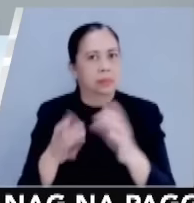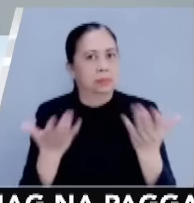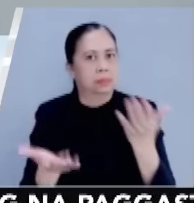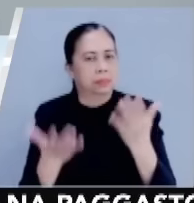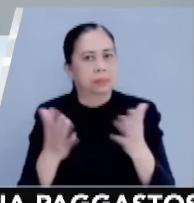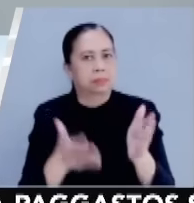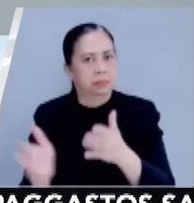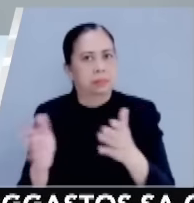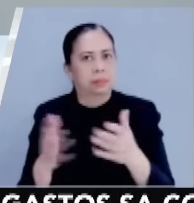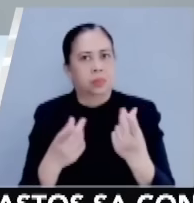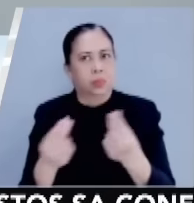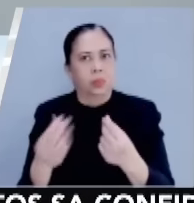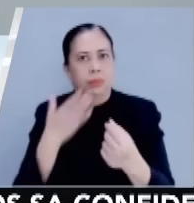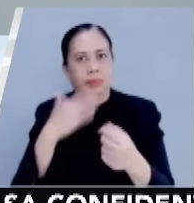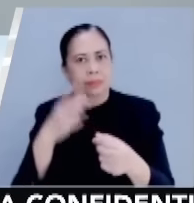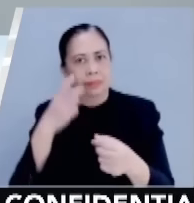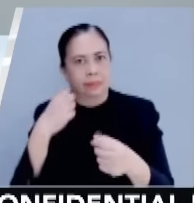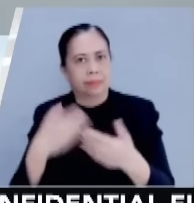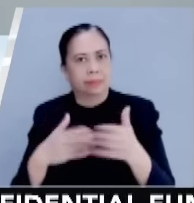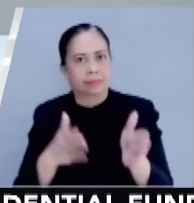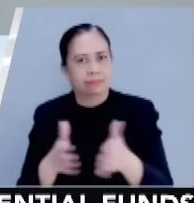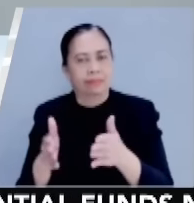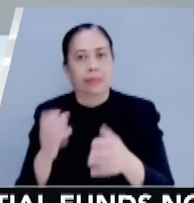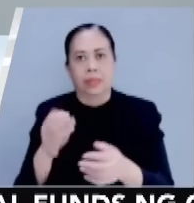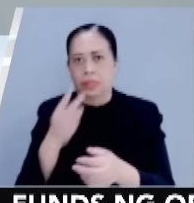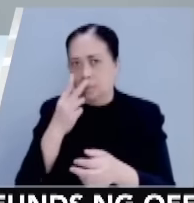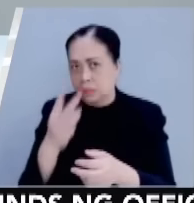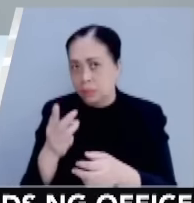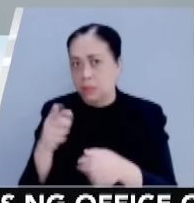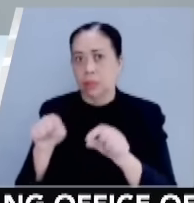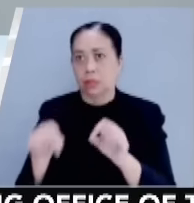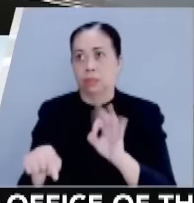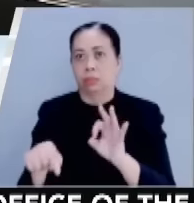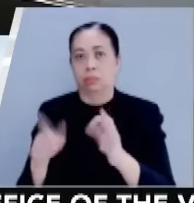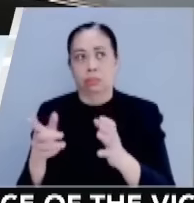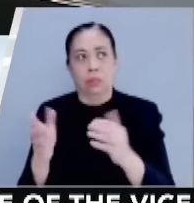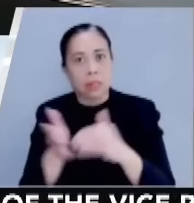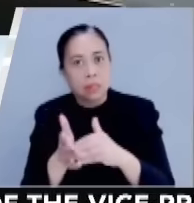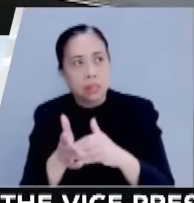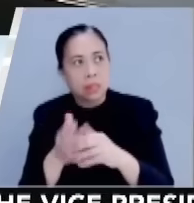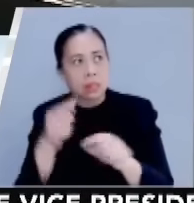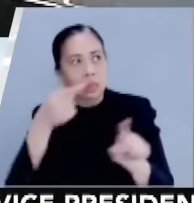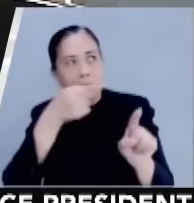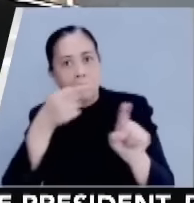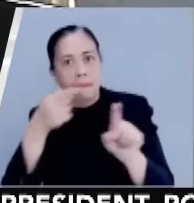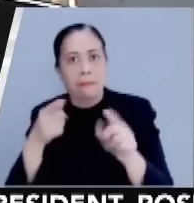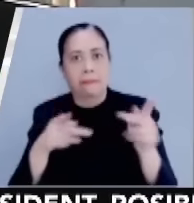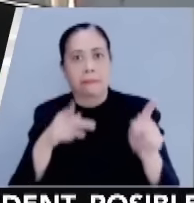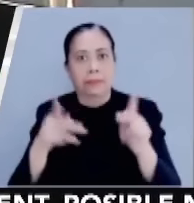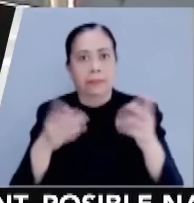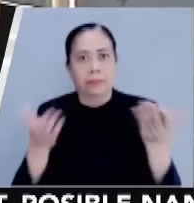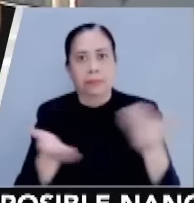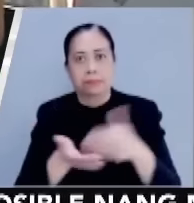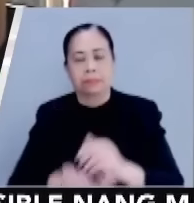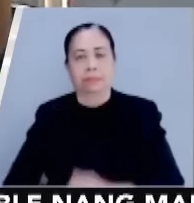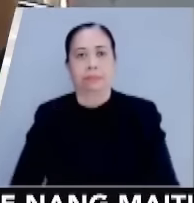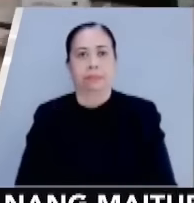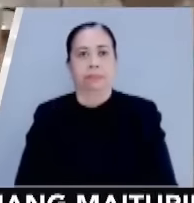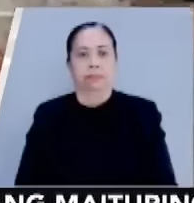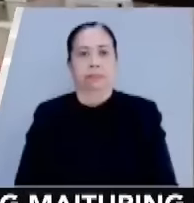no? Tinitingnan natin kung sila ba ay may target dito. Para sa GMA Integrated News, June